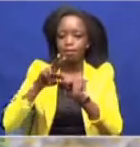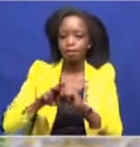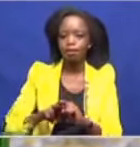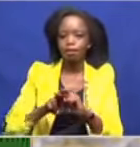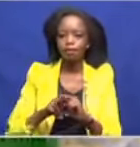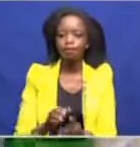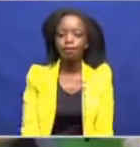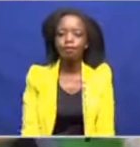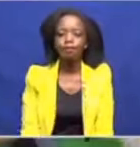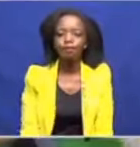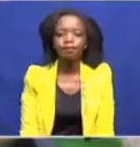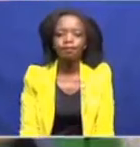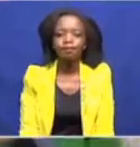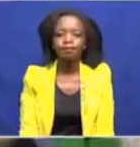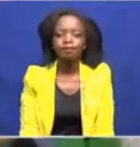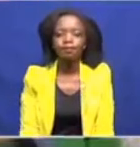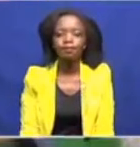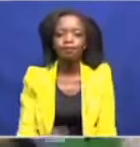announcements.